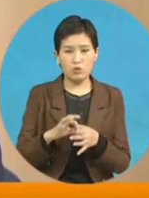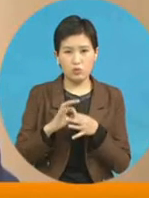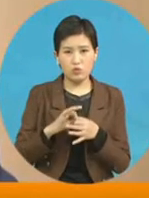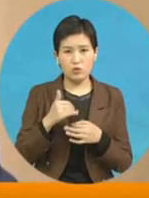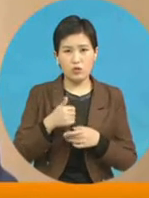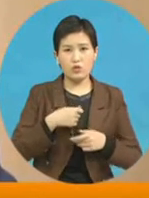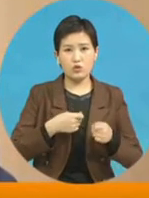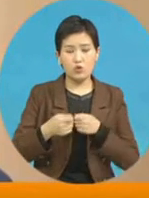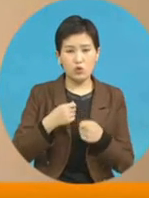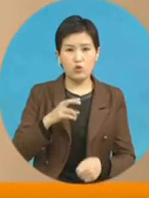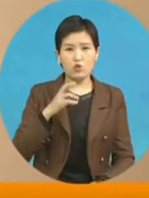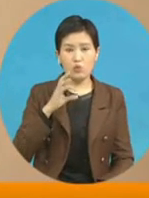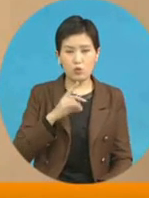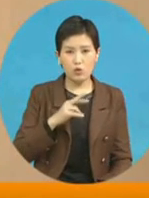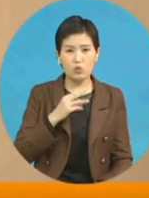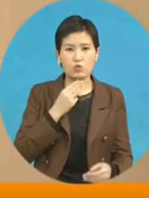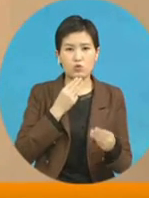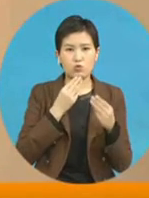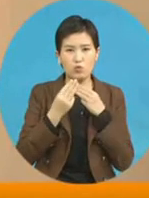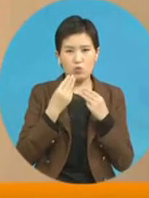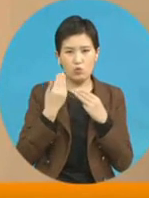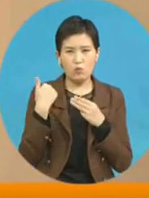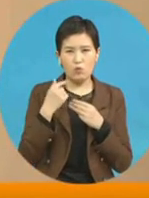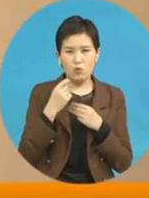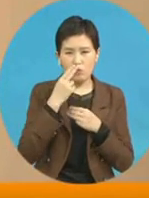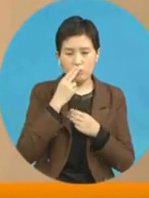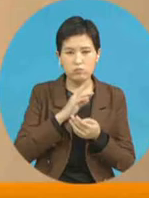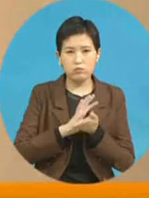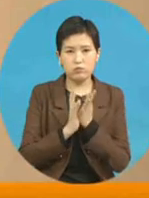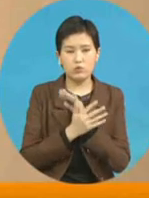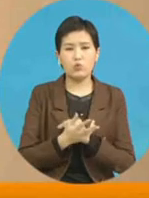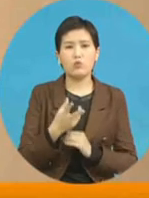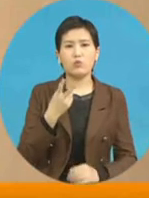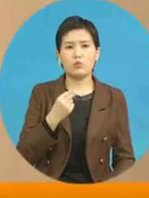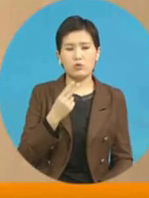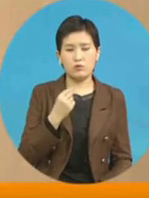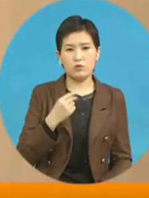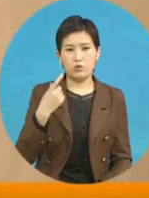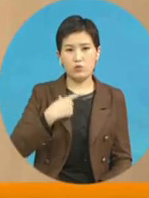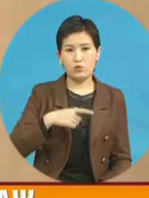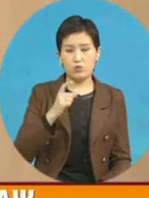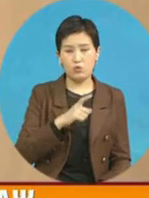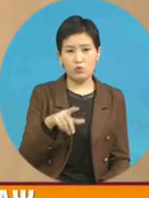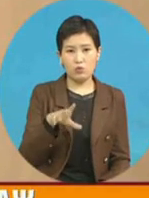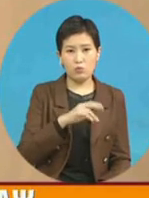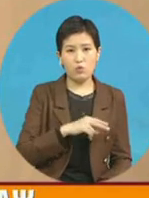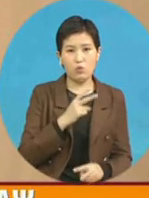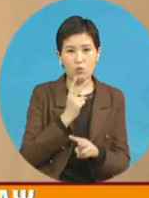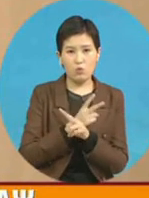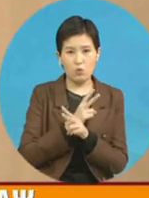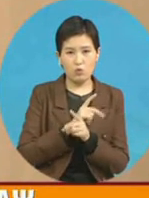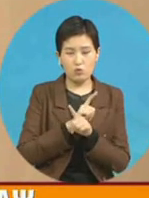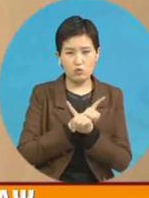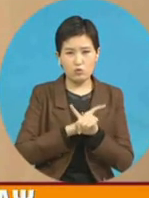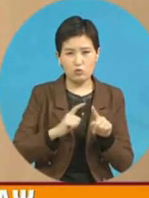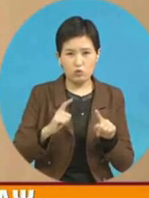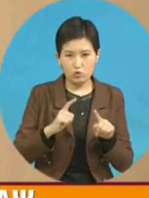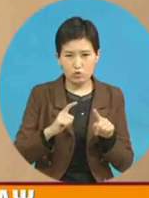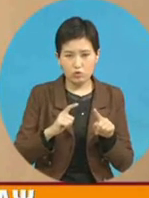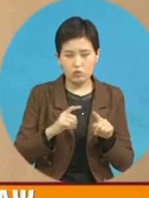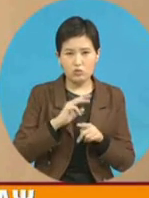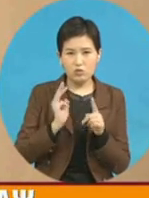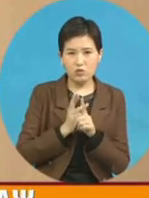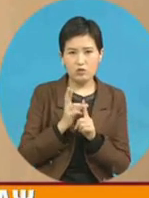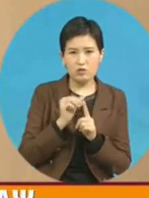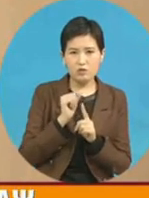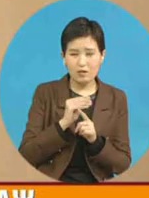мөрдөө ажиллавал шүүхэн шинжилэл жинхэнэ утгаараа хийгдэж шүүх хэрэг зөвлөлийн гишүүд нь хууль зөрчүүлэх одоо хэрхэн шийдвэрлэх талаар бас мөн